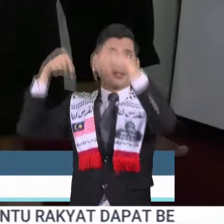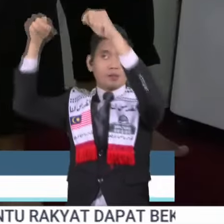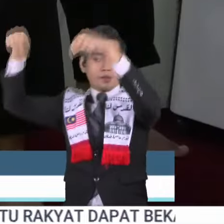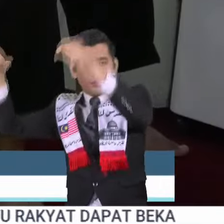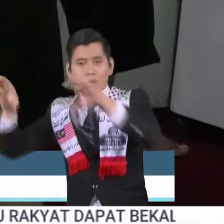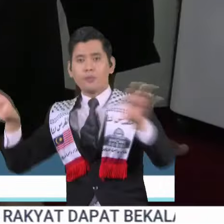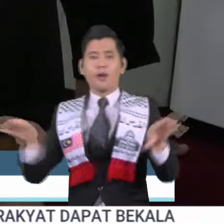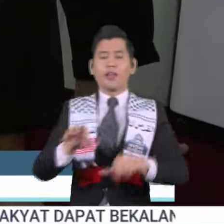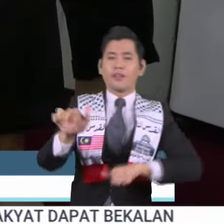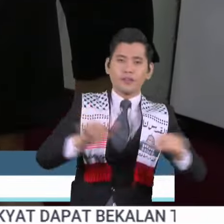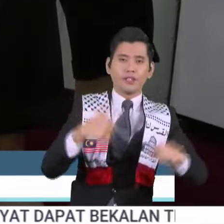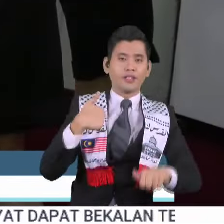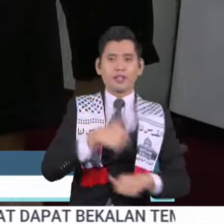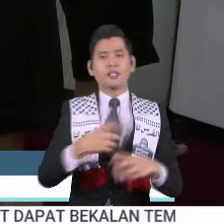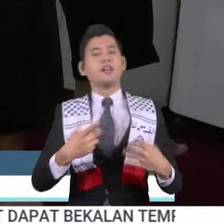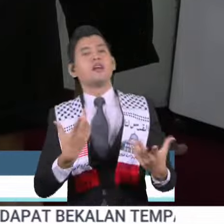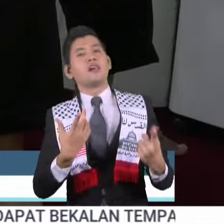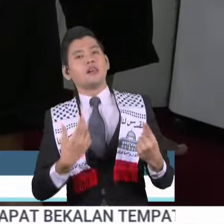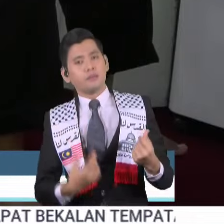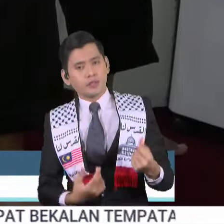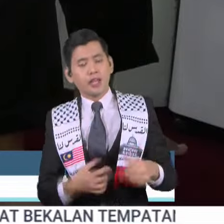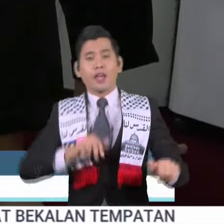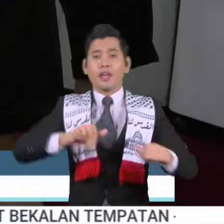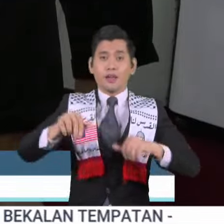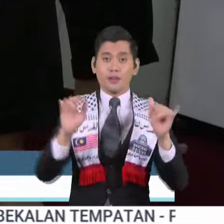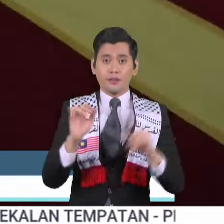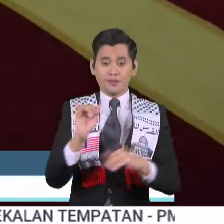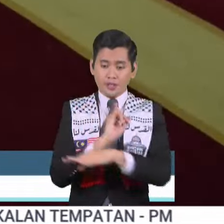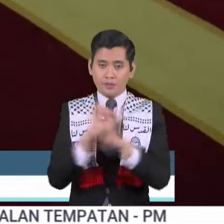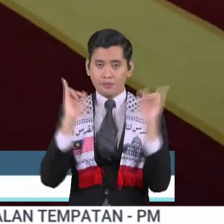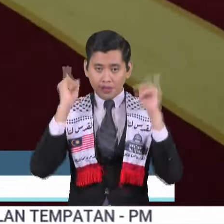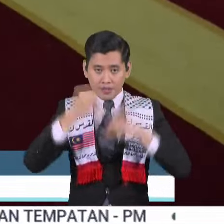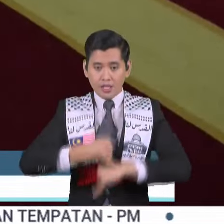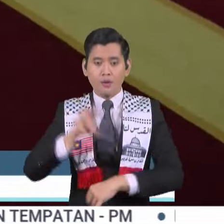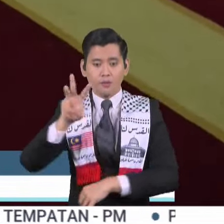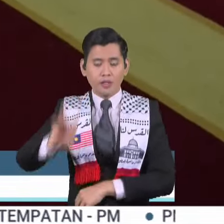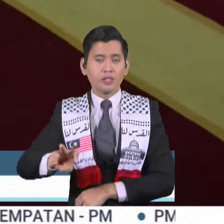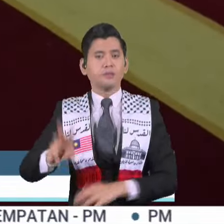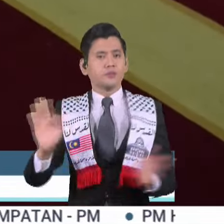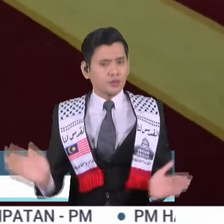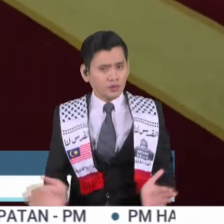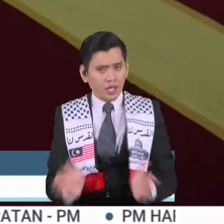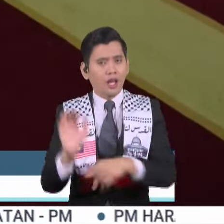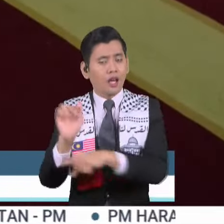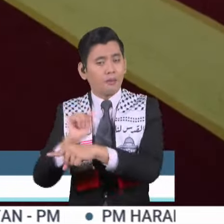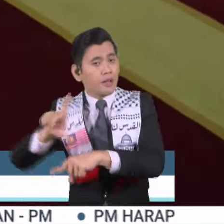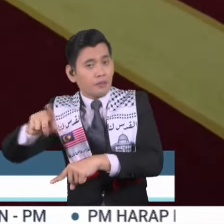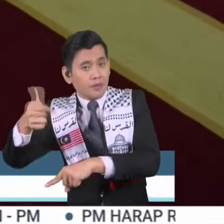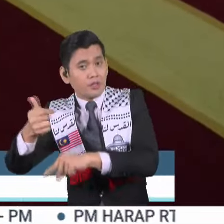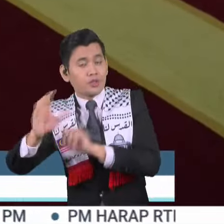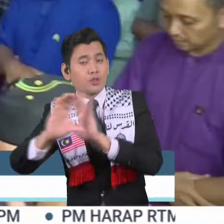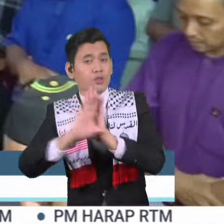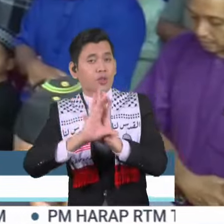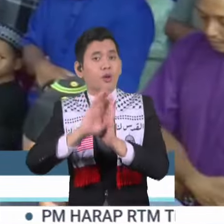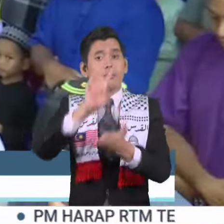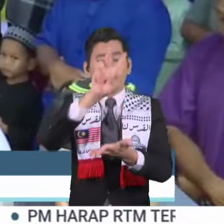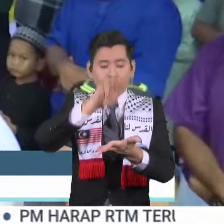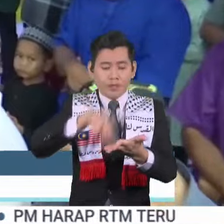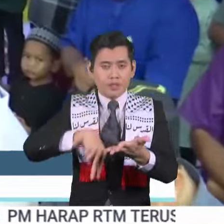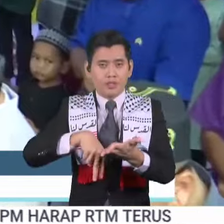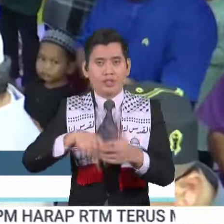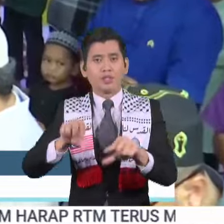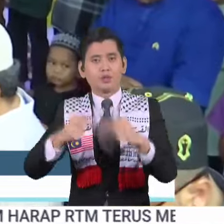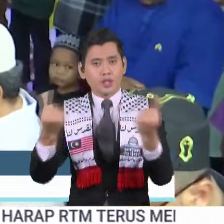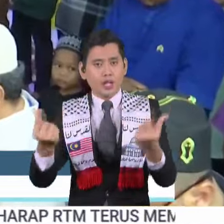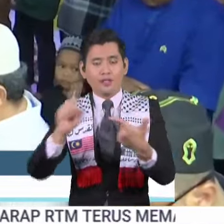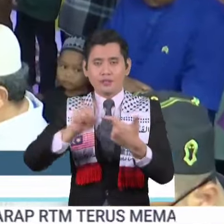berzikirlah. Selain ibadah wajib, umat Islam turut digalak memperbanyakkan amalan lain. Ini termasuk